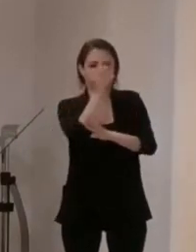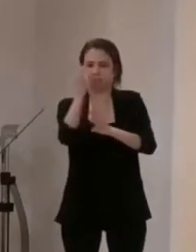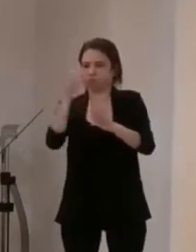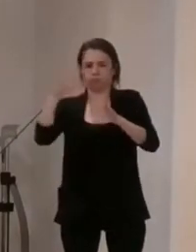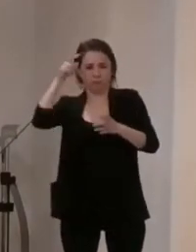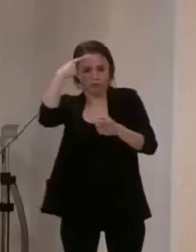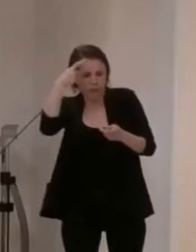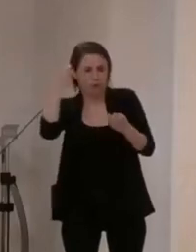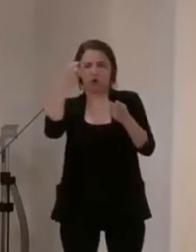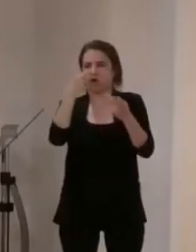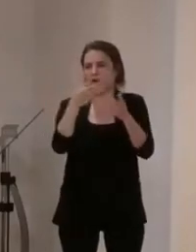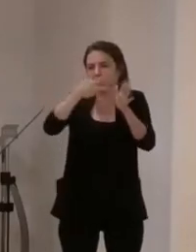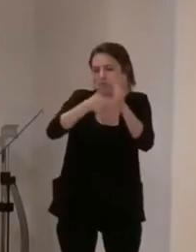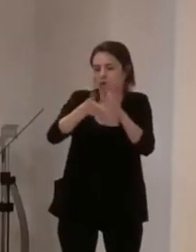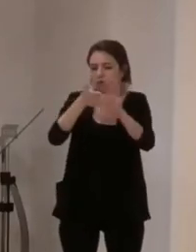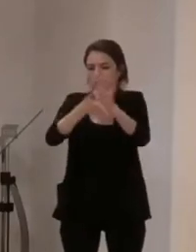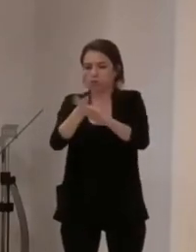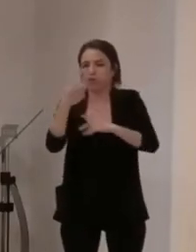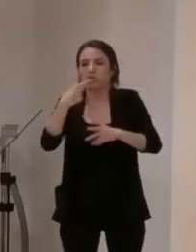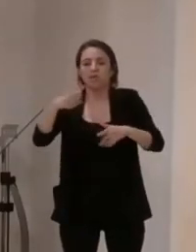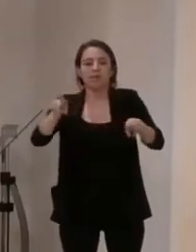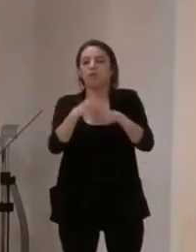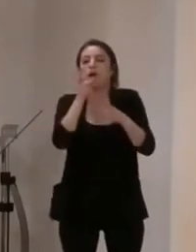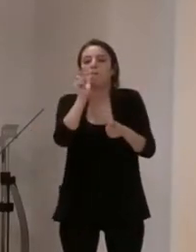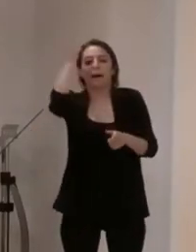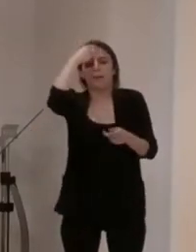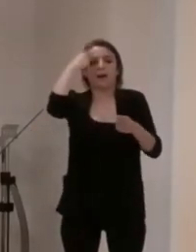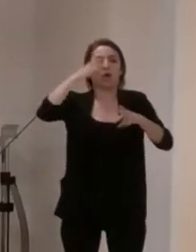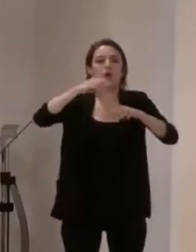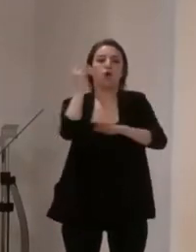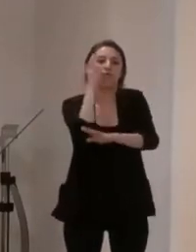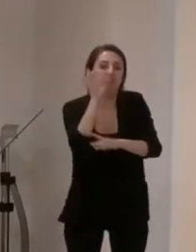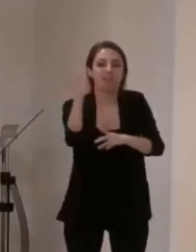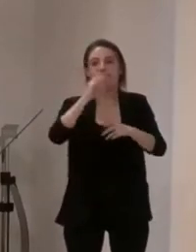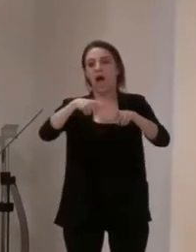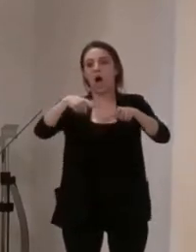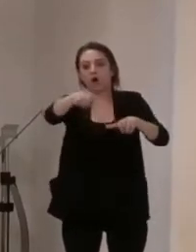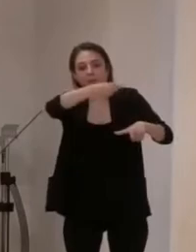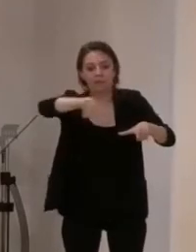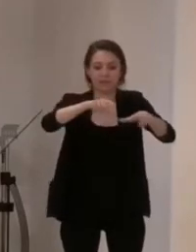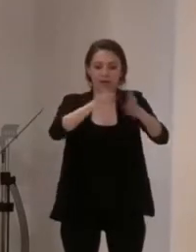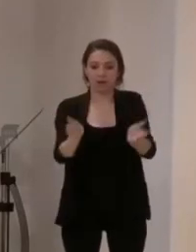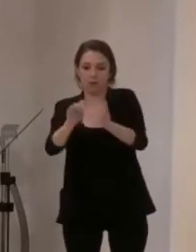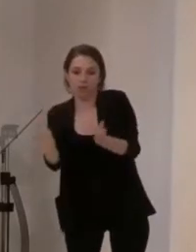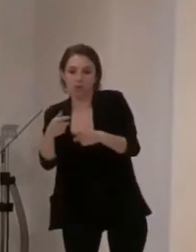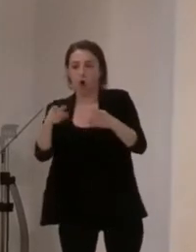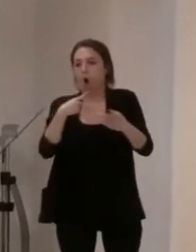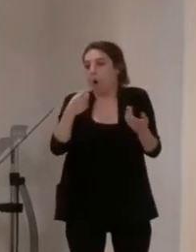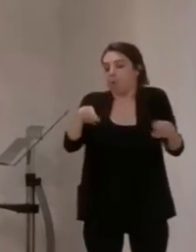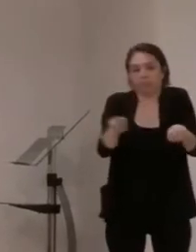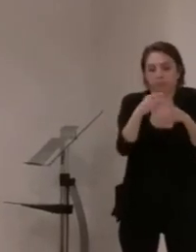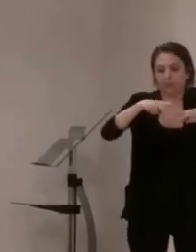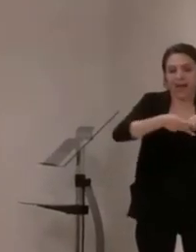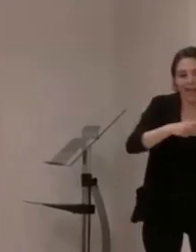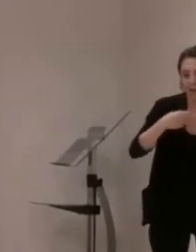explicar. Taula rodona, xerrada, conferència, com que tothom ha pensat en un format diferent d'acord amb el que ens